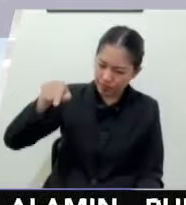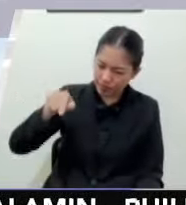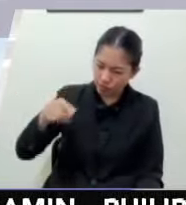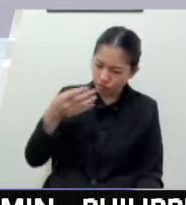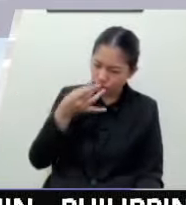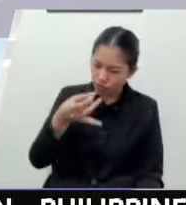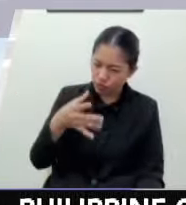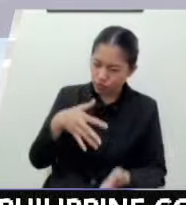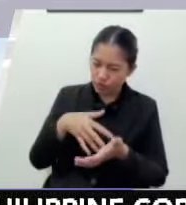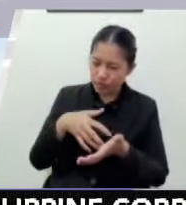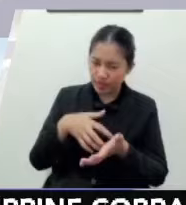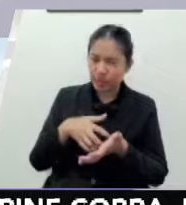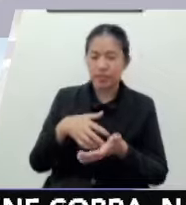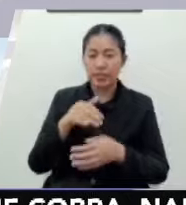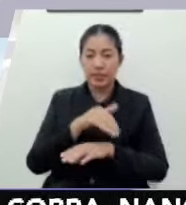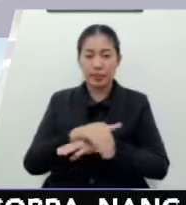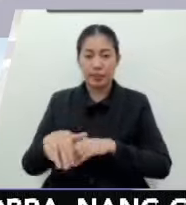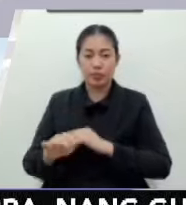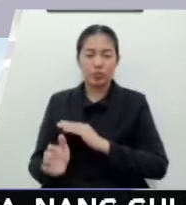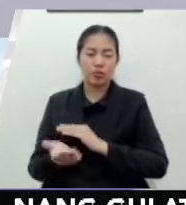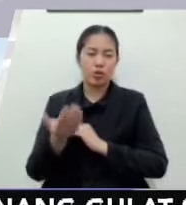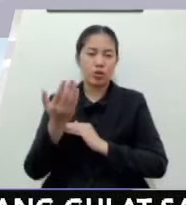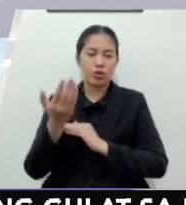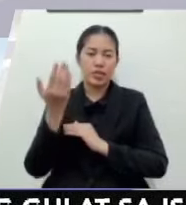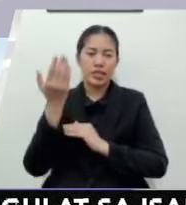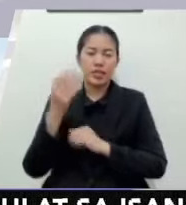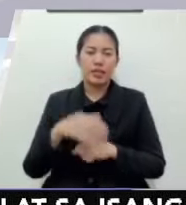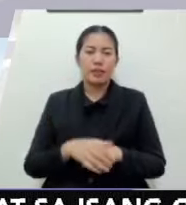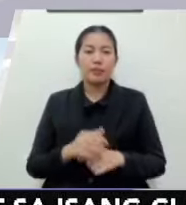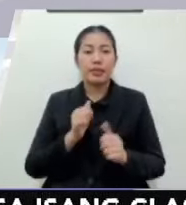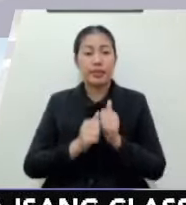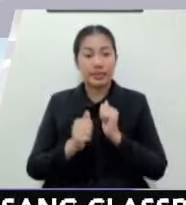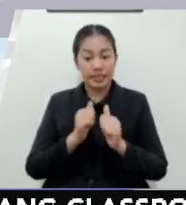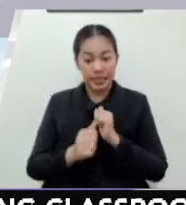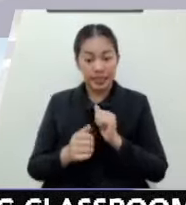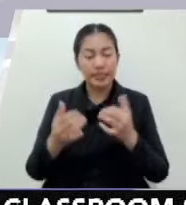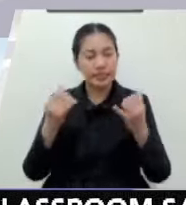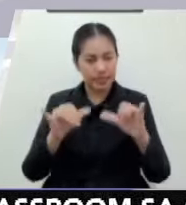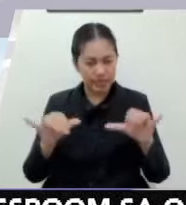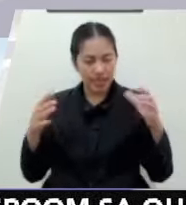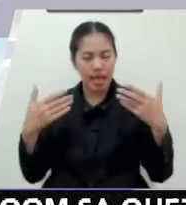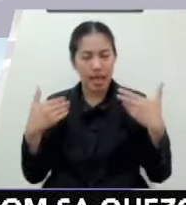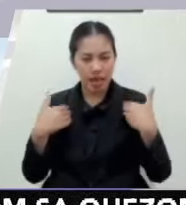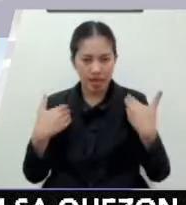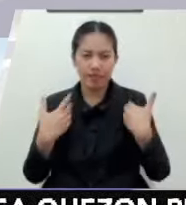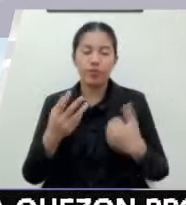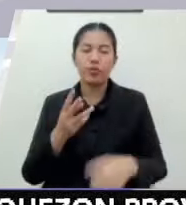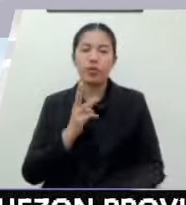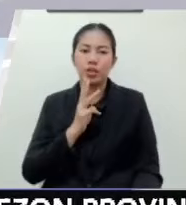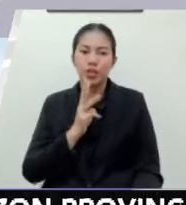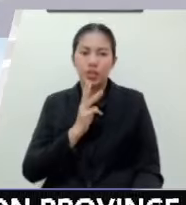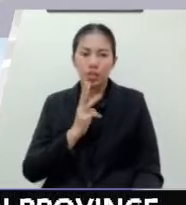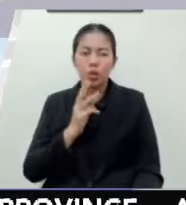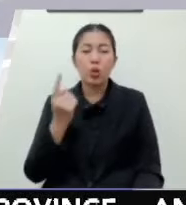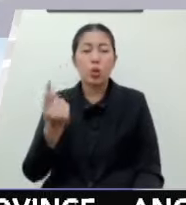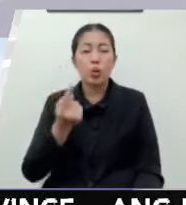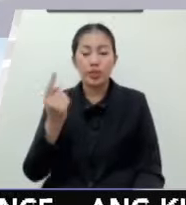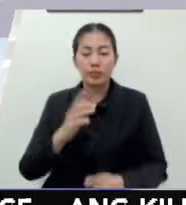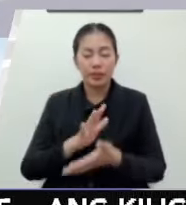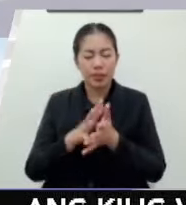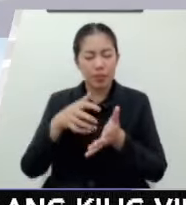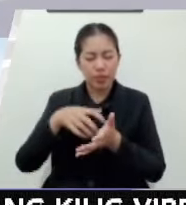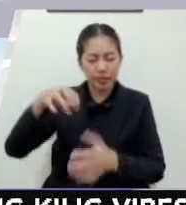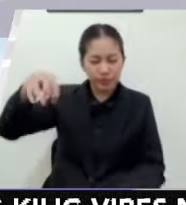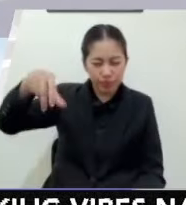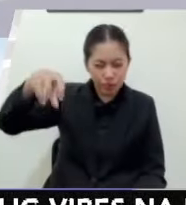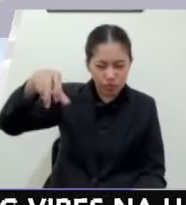So ulitin ko, Ms. Connie, no, na hindi po mawawalan po ng tubig yung ating po mga customers, kundi mababawasan lamang po yung pressure po ng